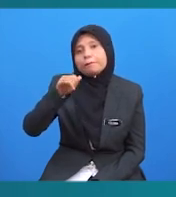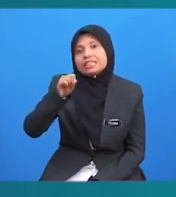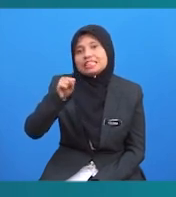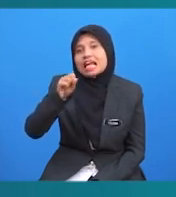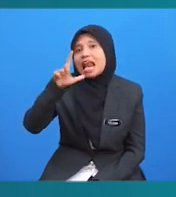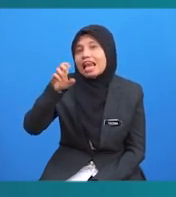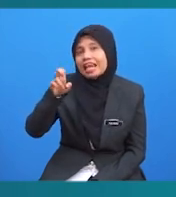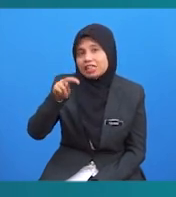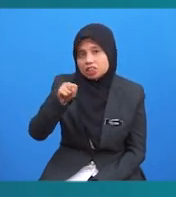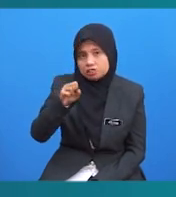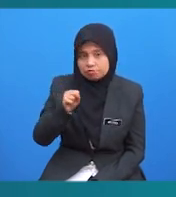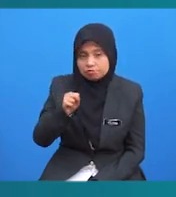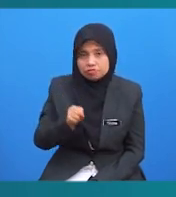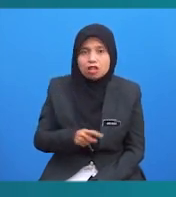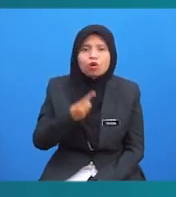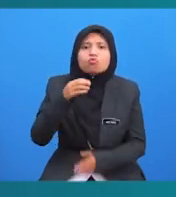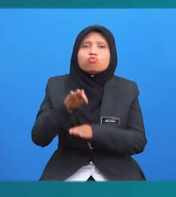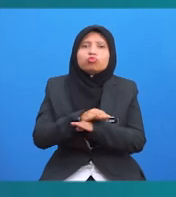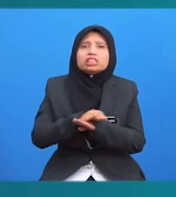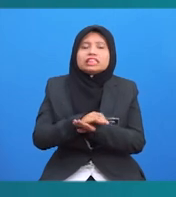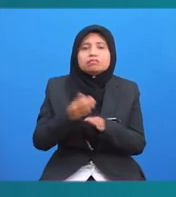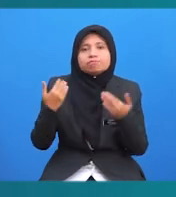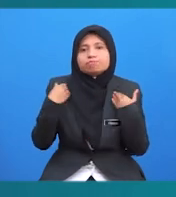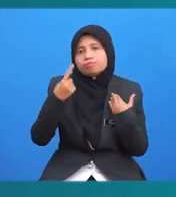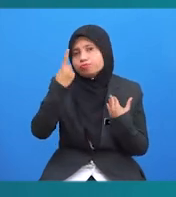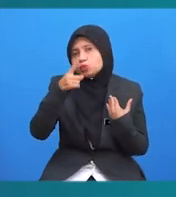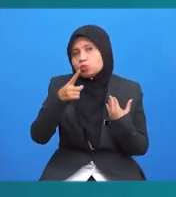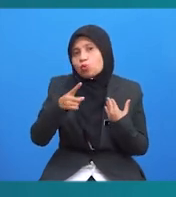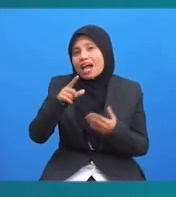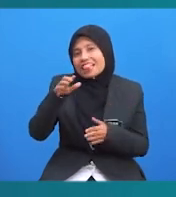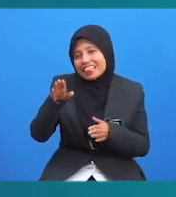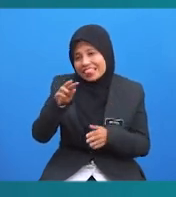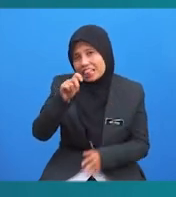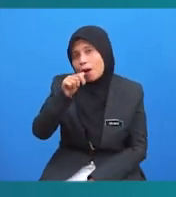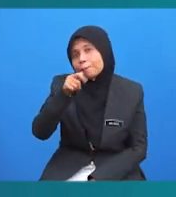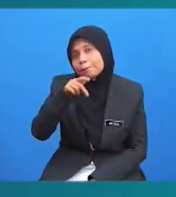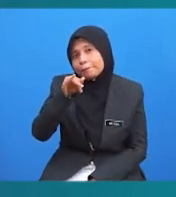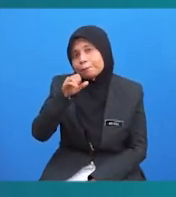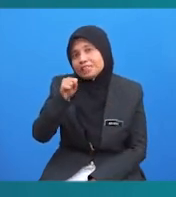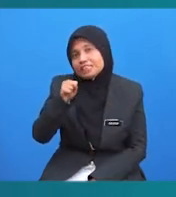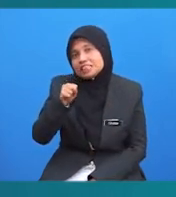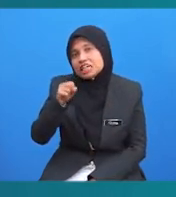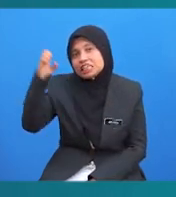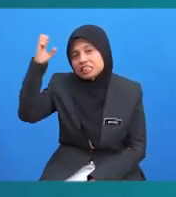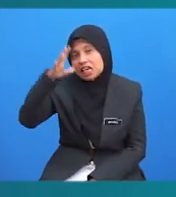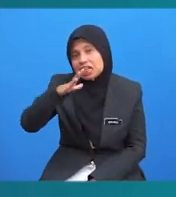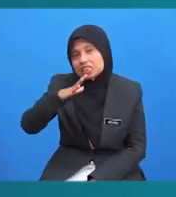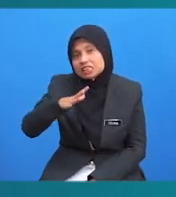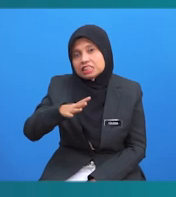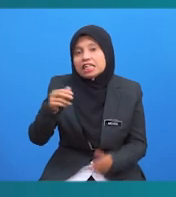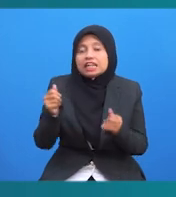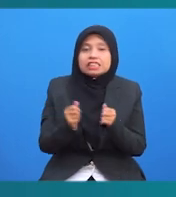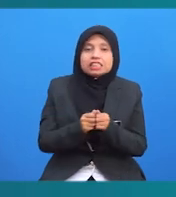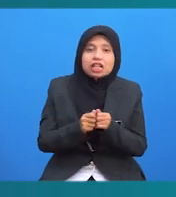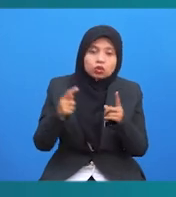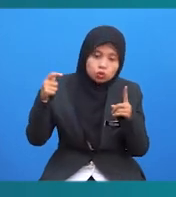Secara umumnya, fungsi lens filter adalah untuk menapis cahaya yang masuk ke dalam lensa sama ada